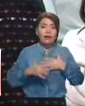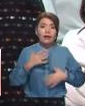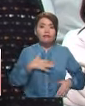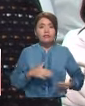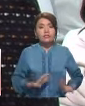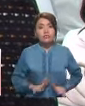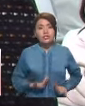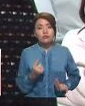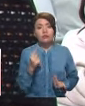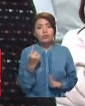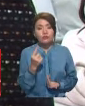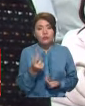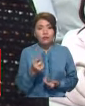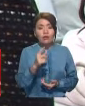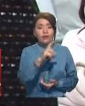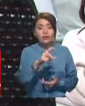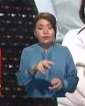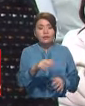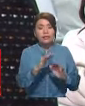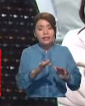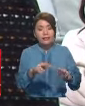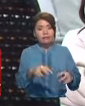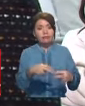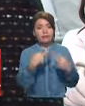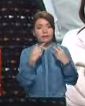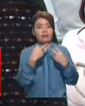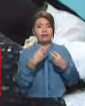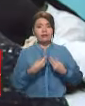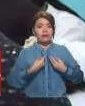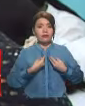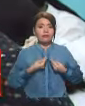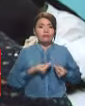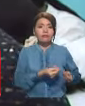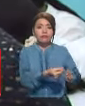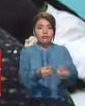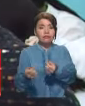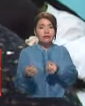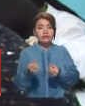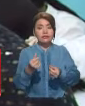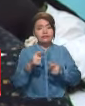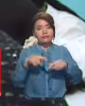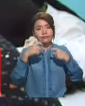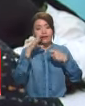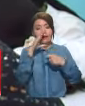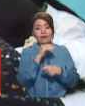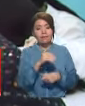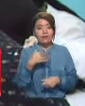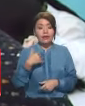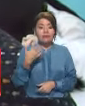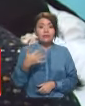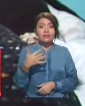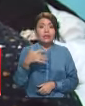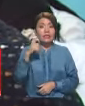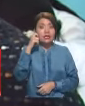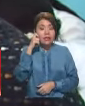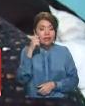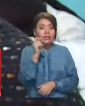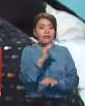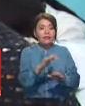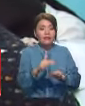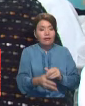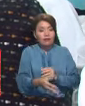потому что, глядя на тебя, дети тоже заряжаются твоей энергией. Мне уже за 50 лет, но я много чему учусь у наших детей,